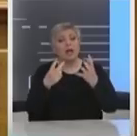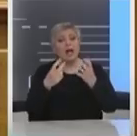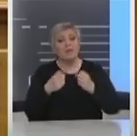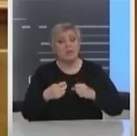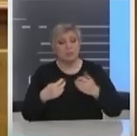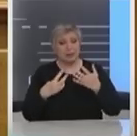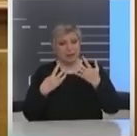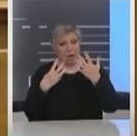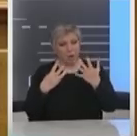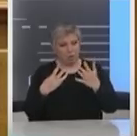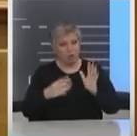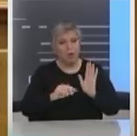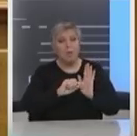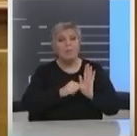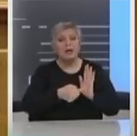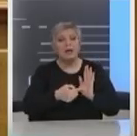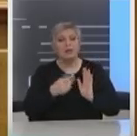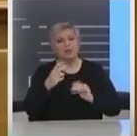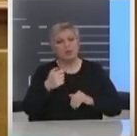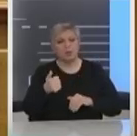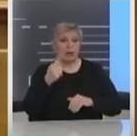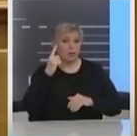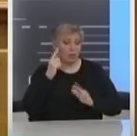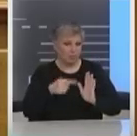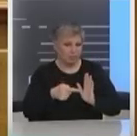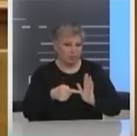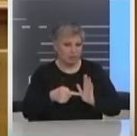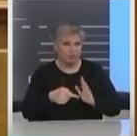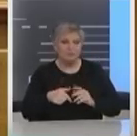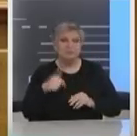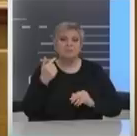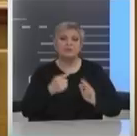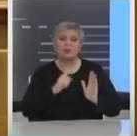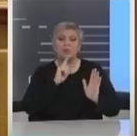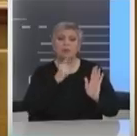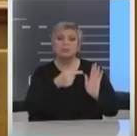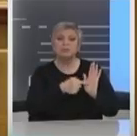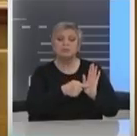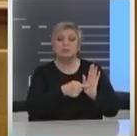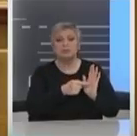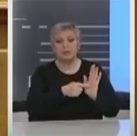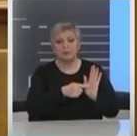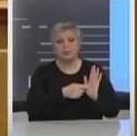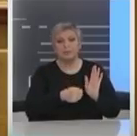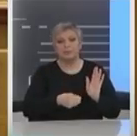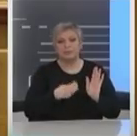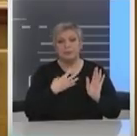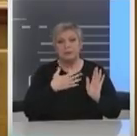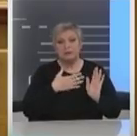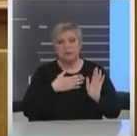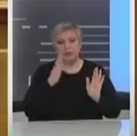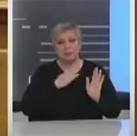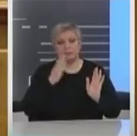παράγραφος 26, αν δεν κάνω λάθος, υπάρχει μία διάταξη ντροπής. Τι λέει αυτή η